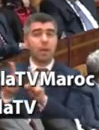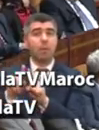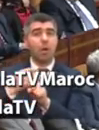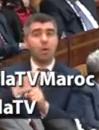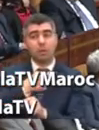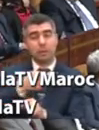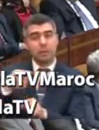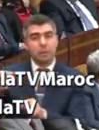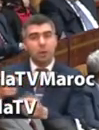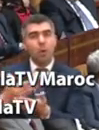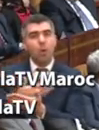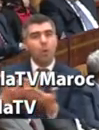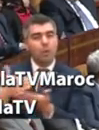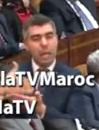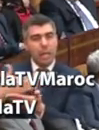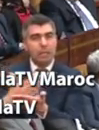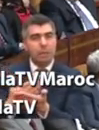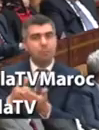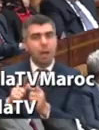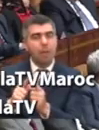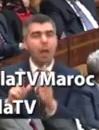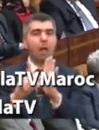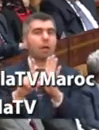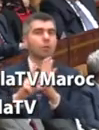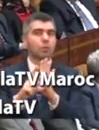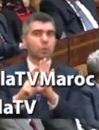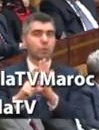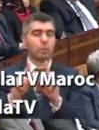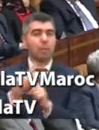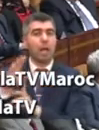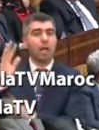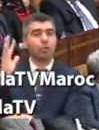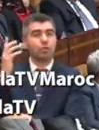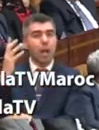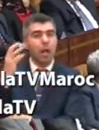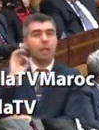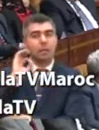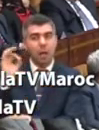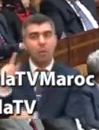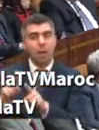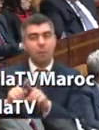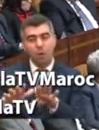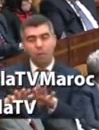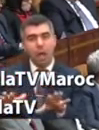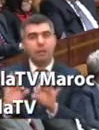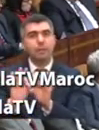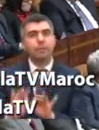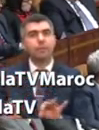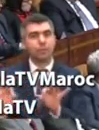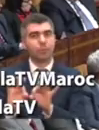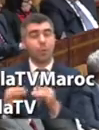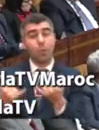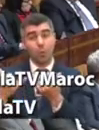ووزعناها بما أنزل الله. سيد الوزير، كاين اللي عنده الشجرة والأرض ما ديالو في الورثة، واليوم باقيين